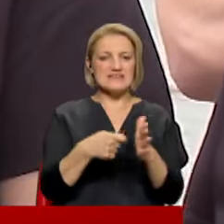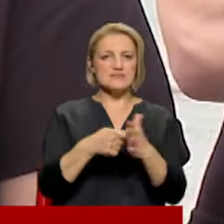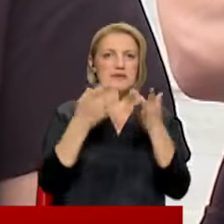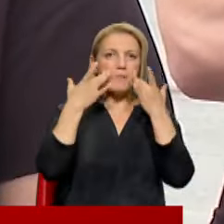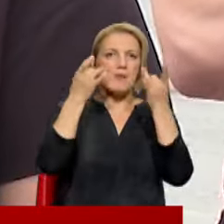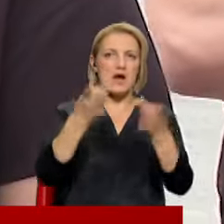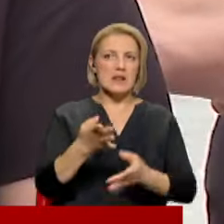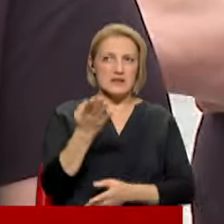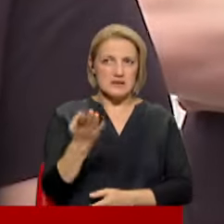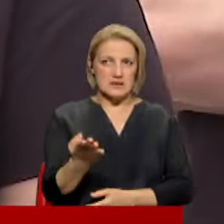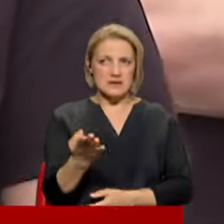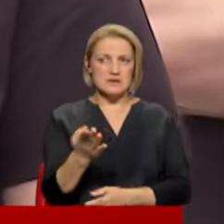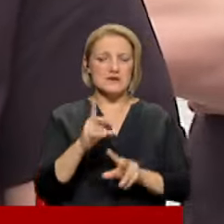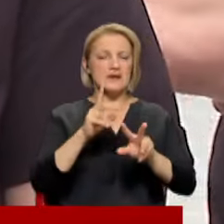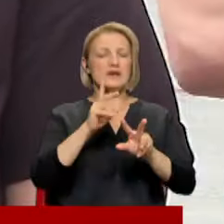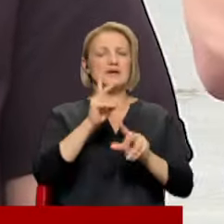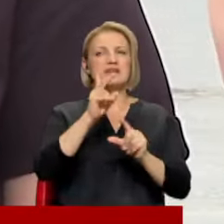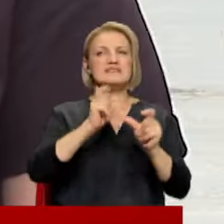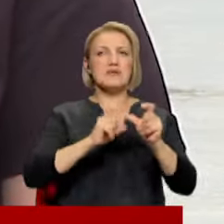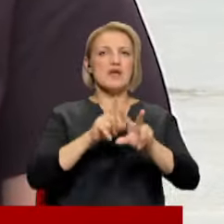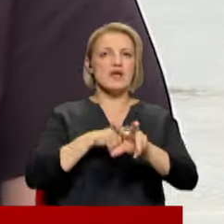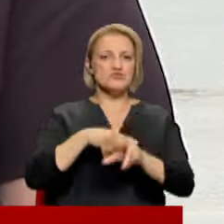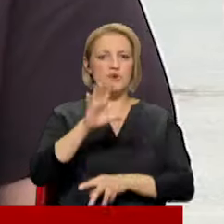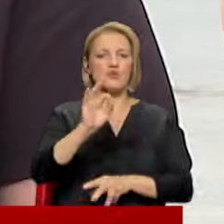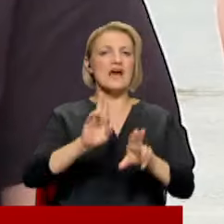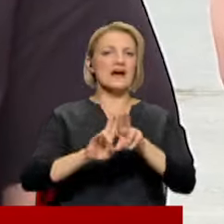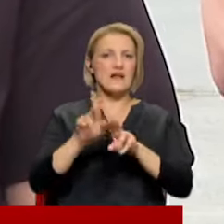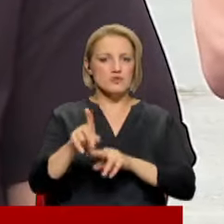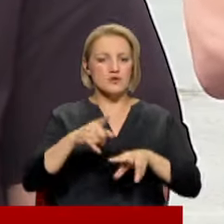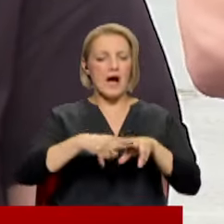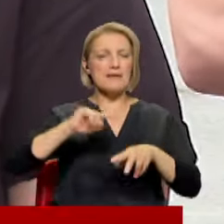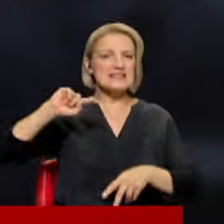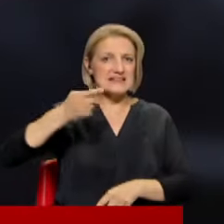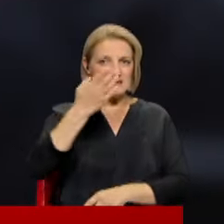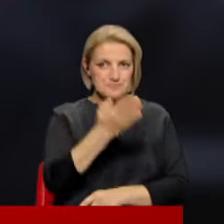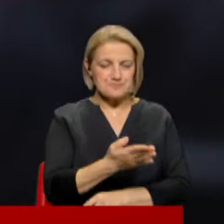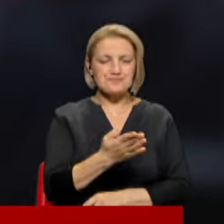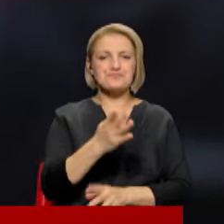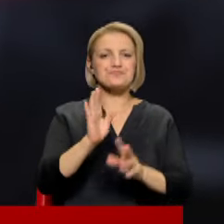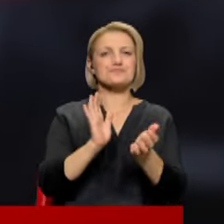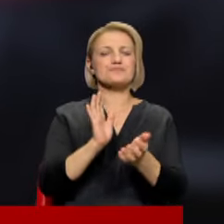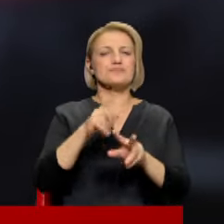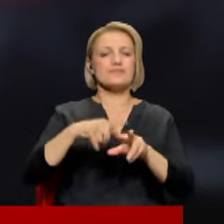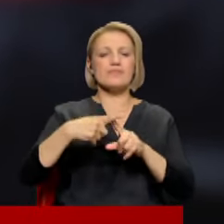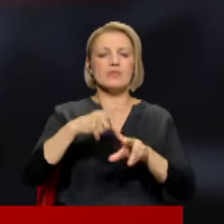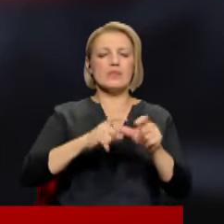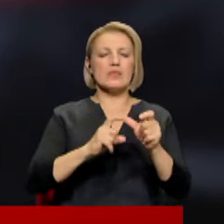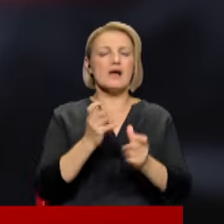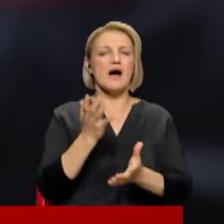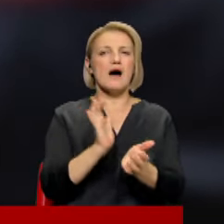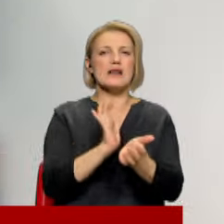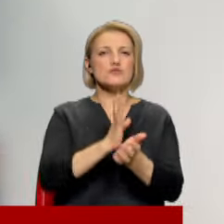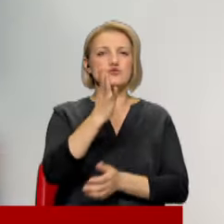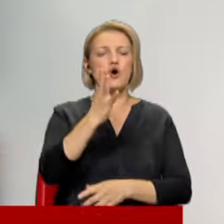belli. İzzet Ulvi Yönter, Semih Yalçın, Olcay Kılavuz, Ahmet Yiğit Yıldırım. Ateş ailesi 4 MHP'li ismin